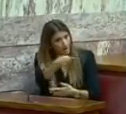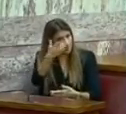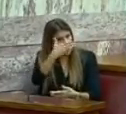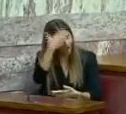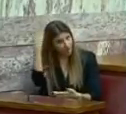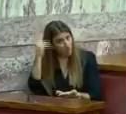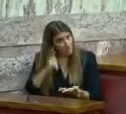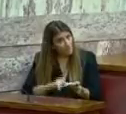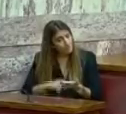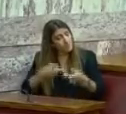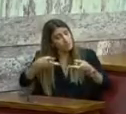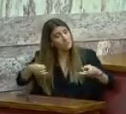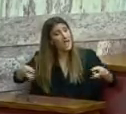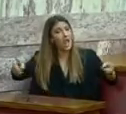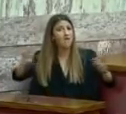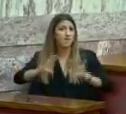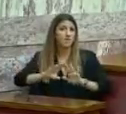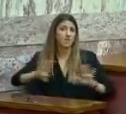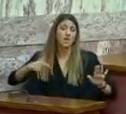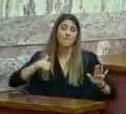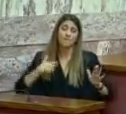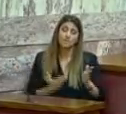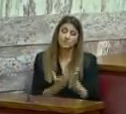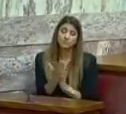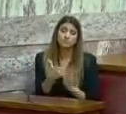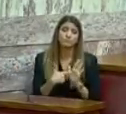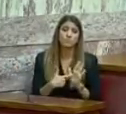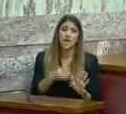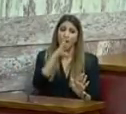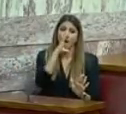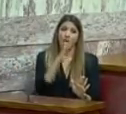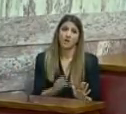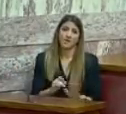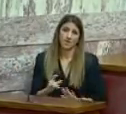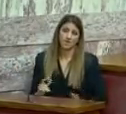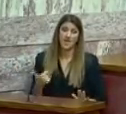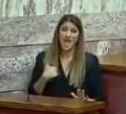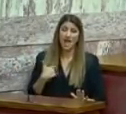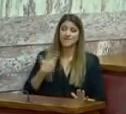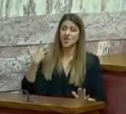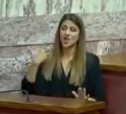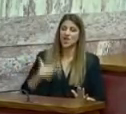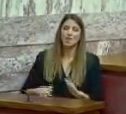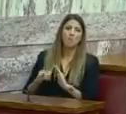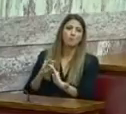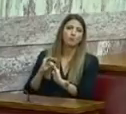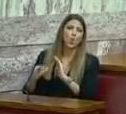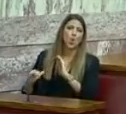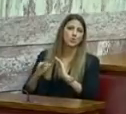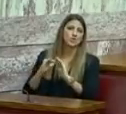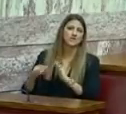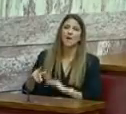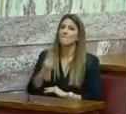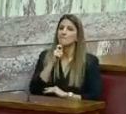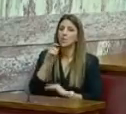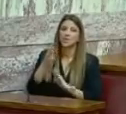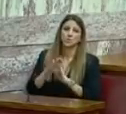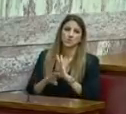Αυτή είναι η γραμμή του ΣΥΡΙΖΑ, αποδεδειγμένα και επισήμως καταγεγραμμένη από το 2010